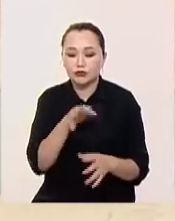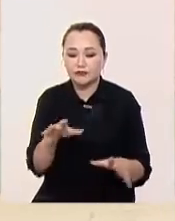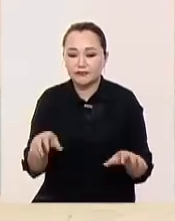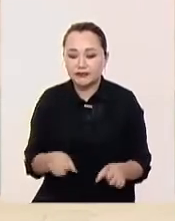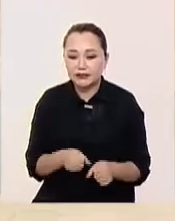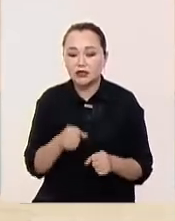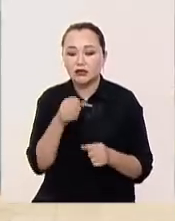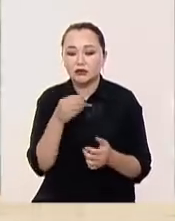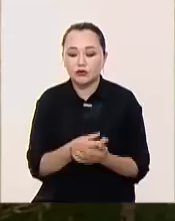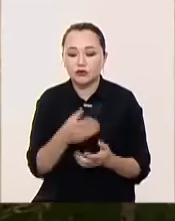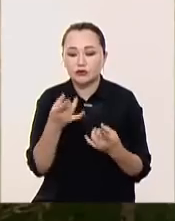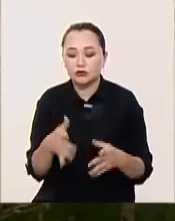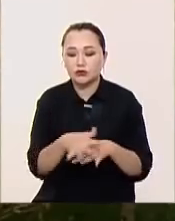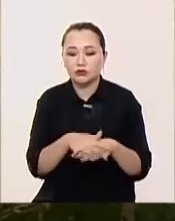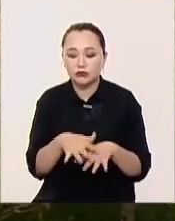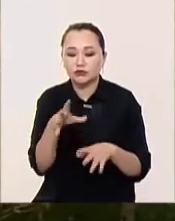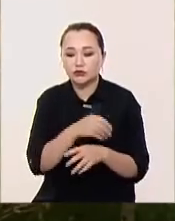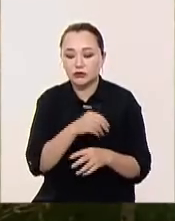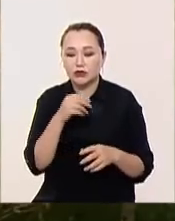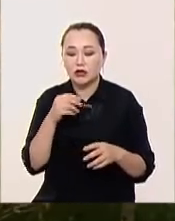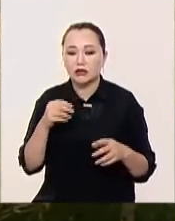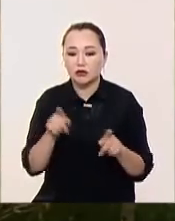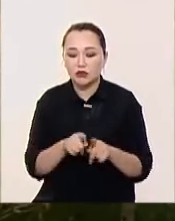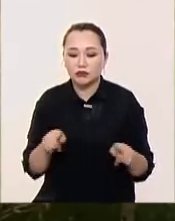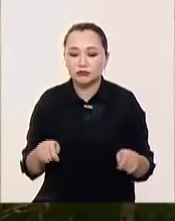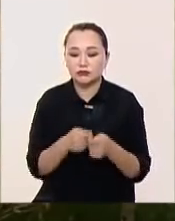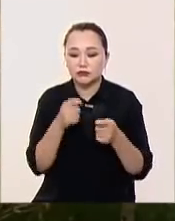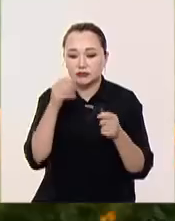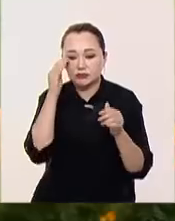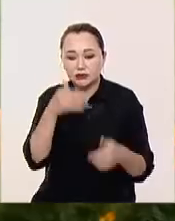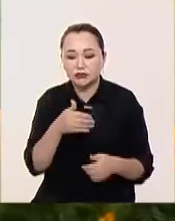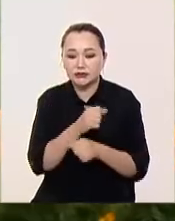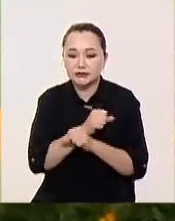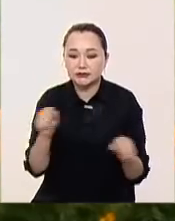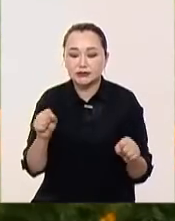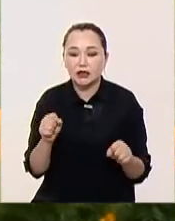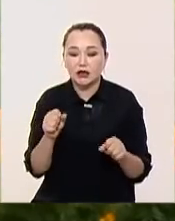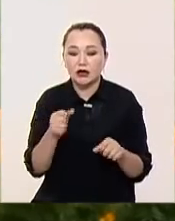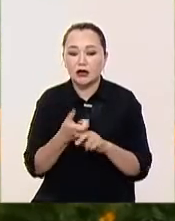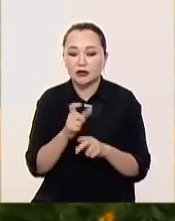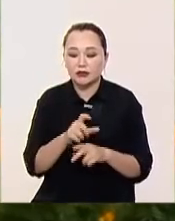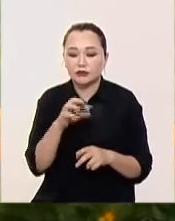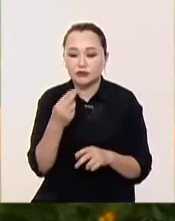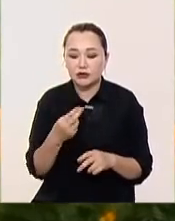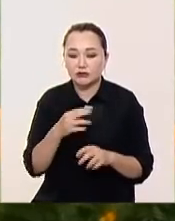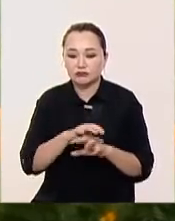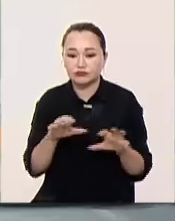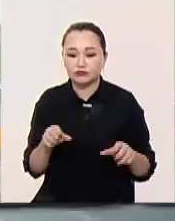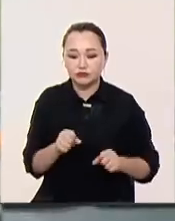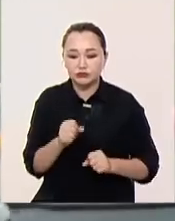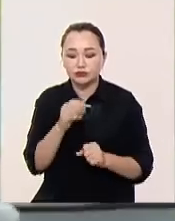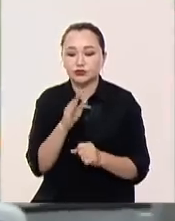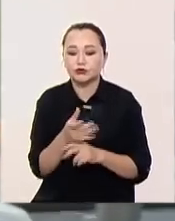қысып, қарапайым халықтың халі шатқаяқтап тұрғанда мұндай өрескел заңбұзушылыққа көз жұма болмайды. Өйткені бұл әлеуметтік алауыздыққа әкеледі, дейді